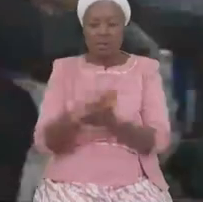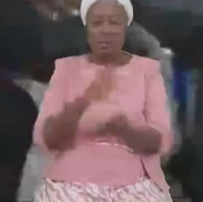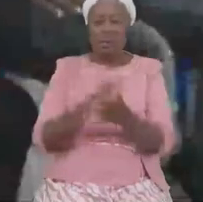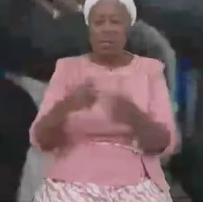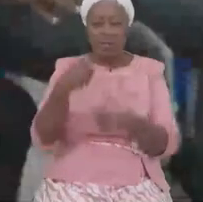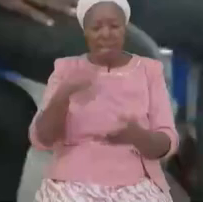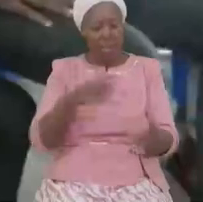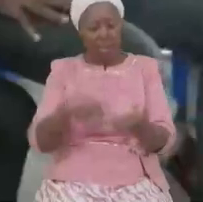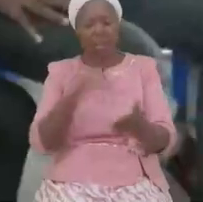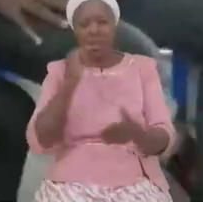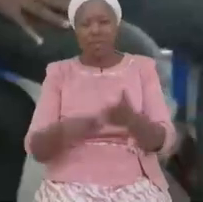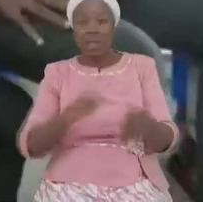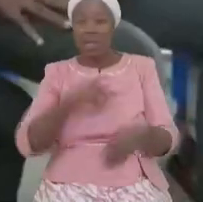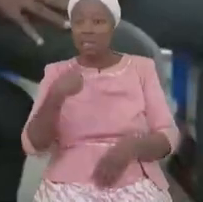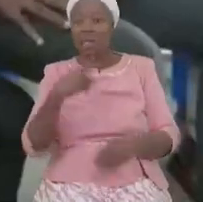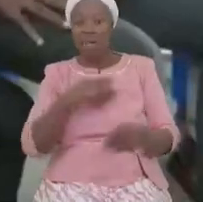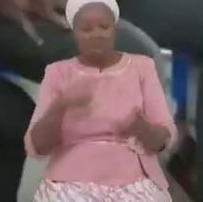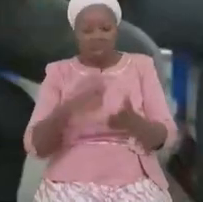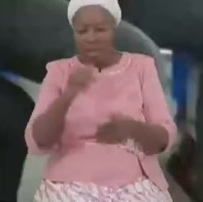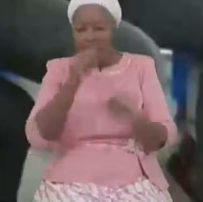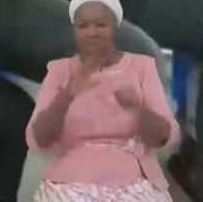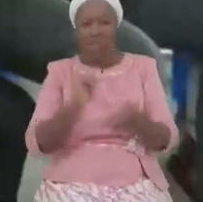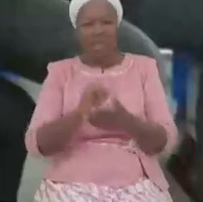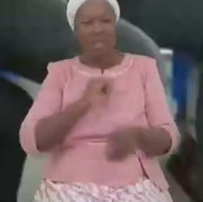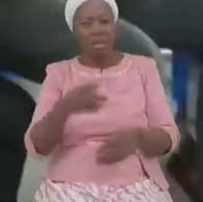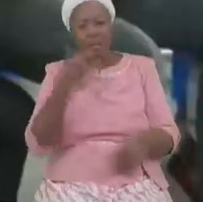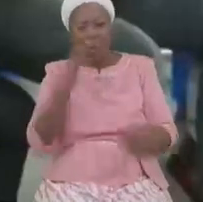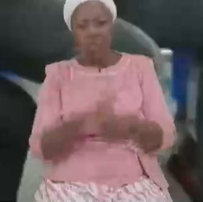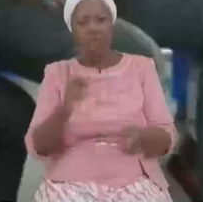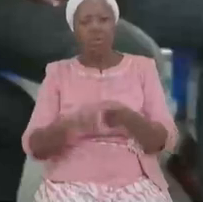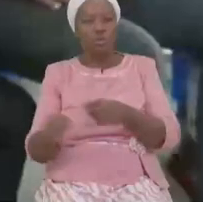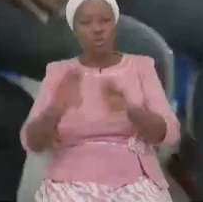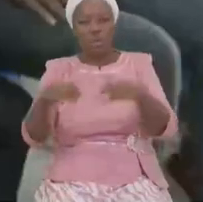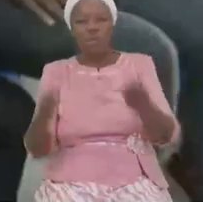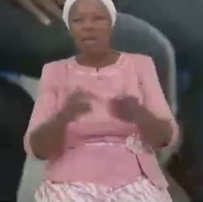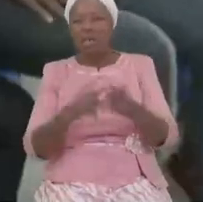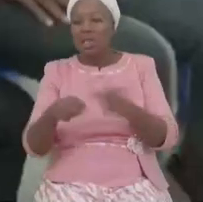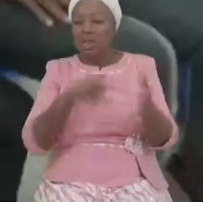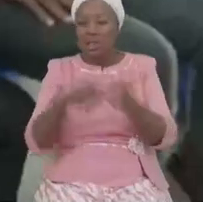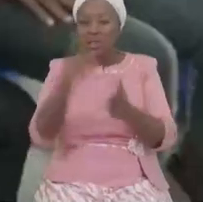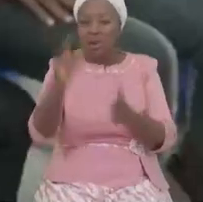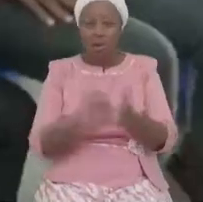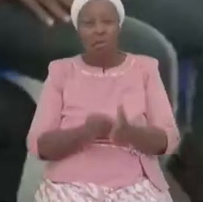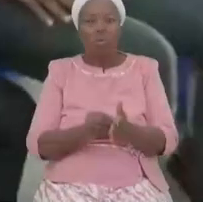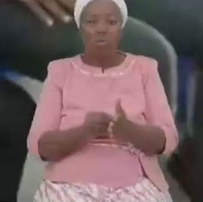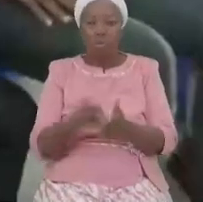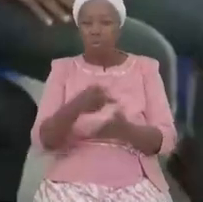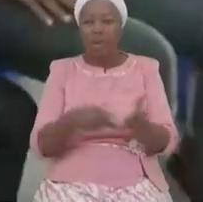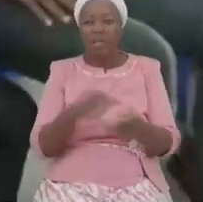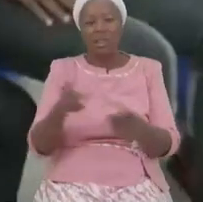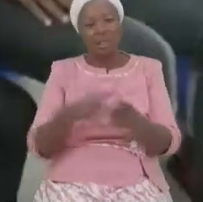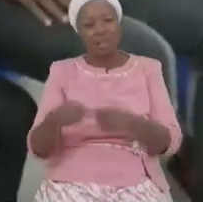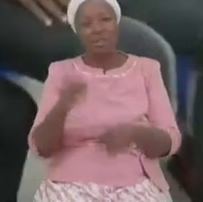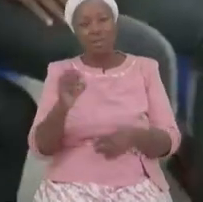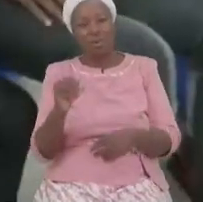j'ai dit et voici les bénédictions que j'ai prévu donner et voici ton rôle à jouer. Alors ainsi, il nous